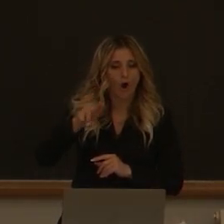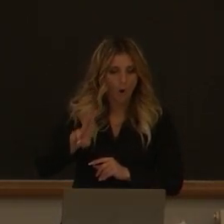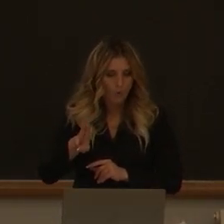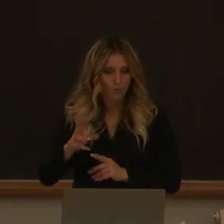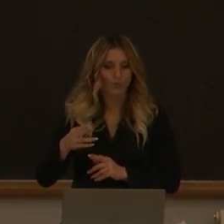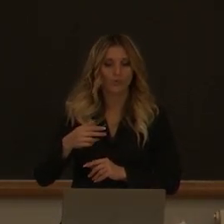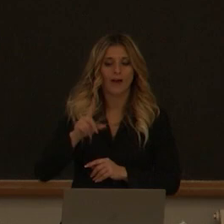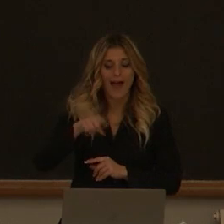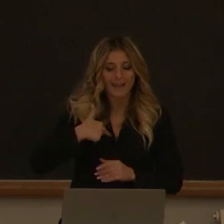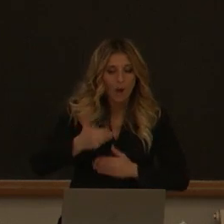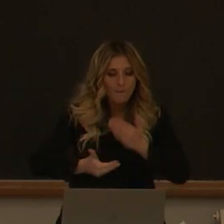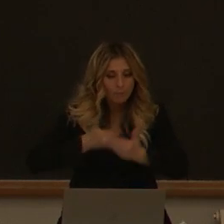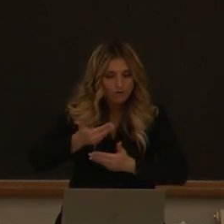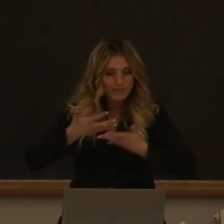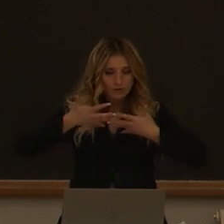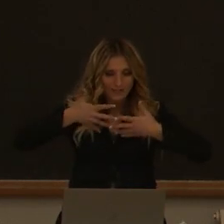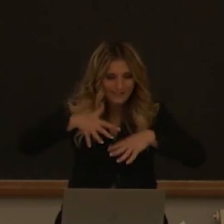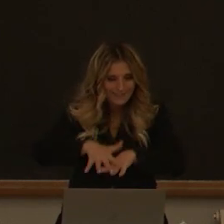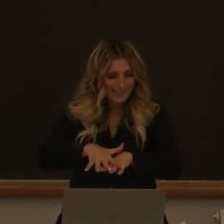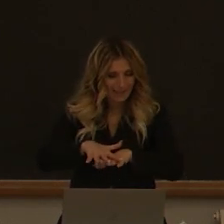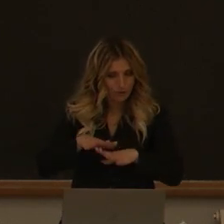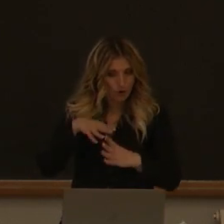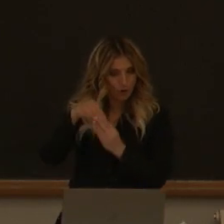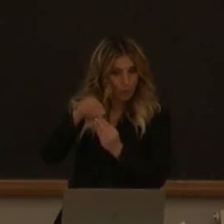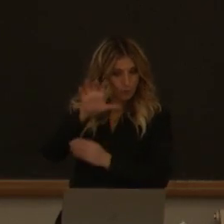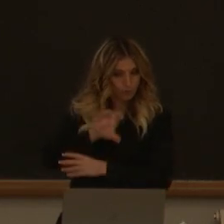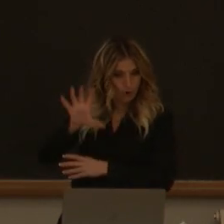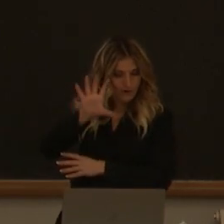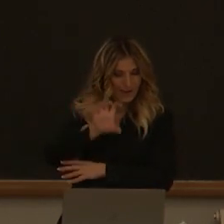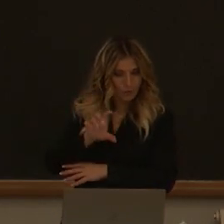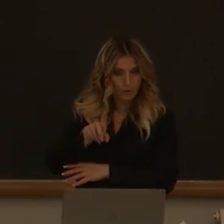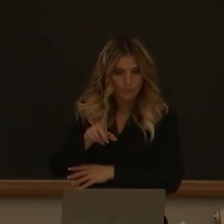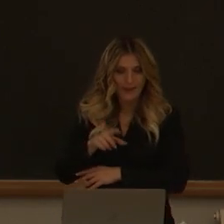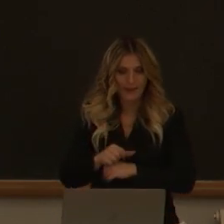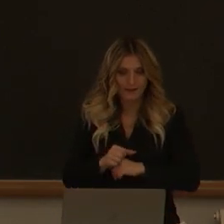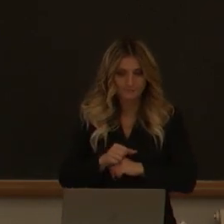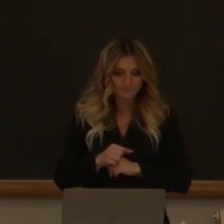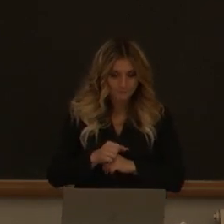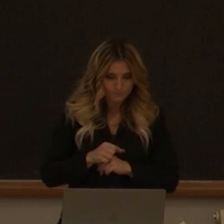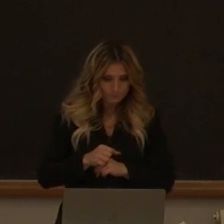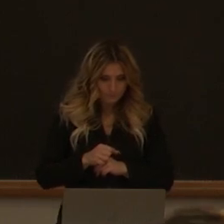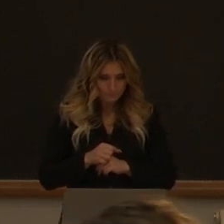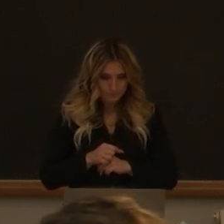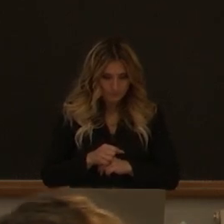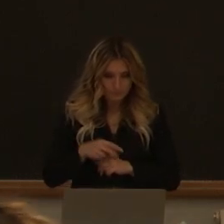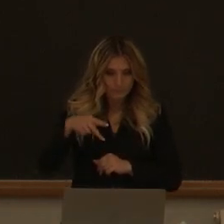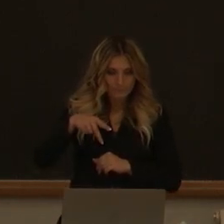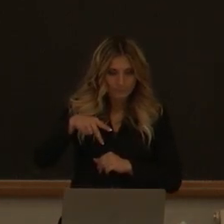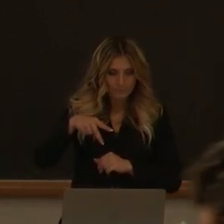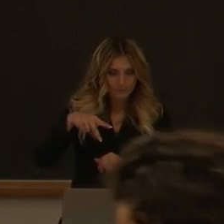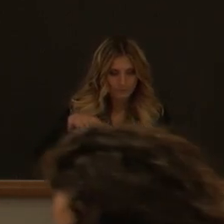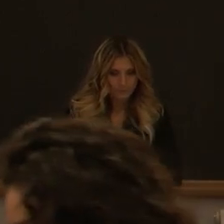anche questo processo di integrazione dell'Unione Europea che con il Next Generation EU diciamo, ha fatto un